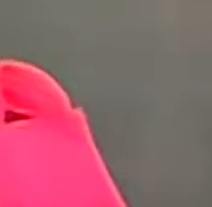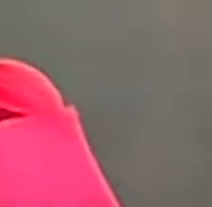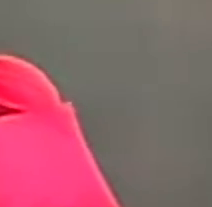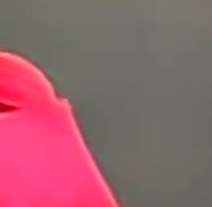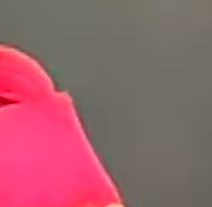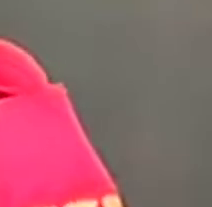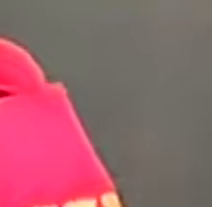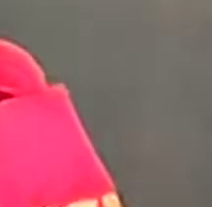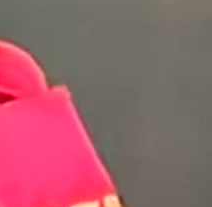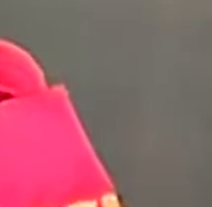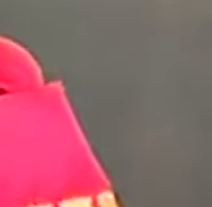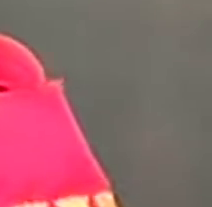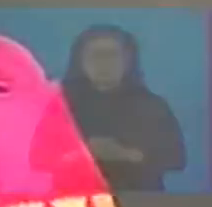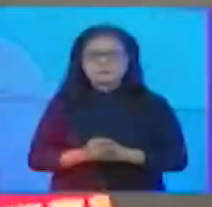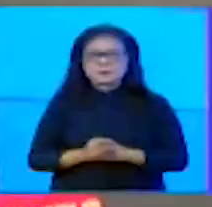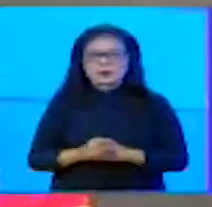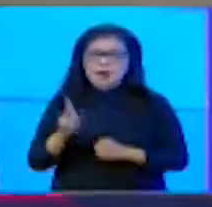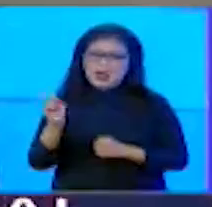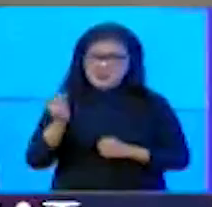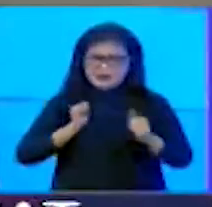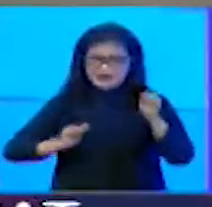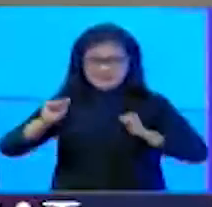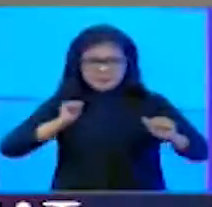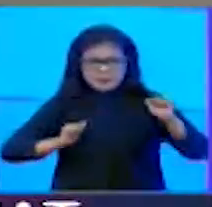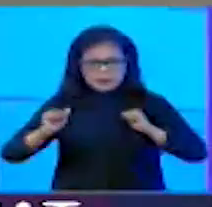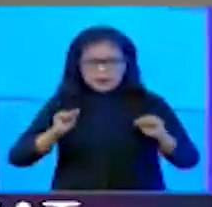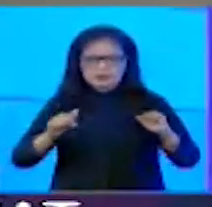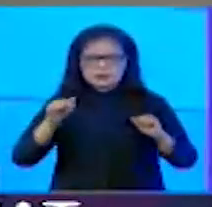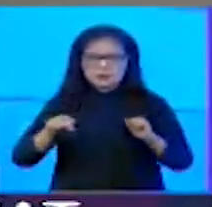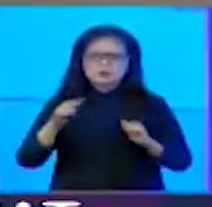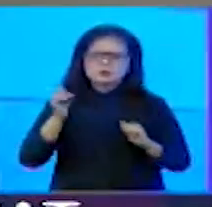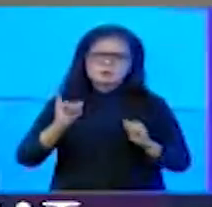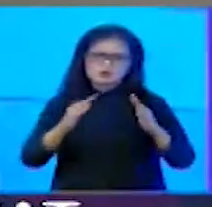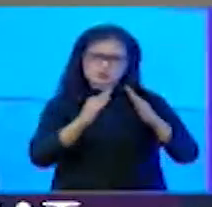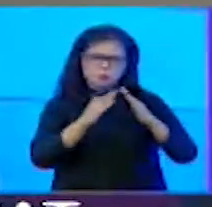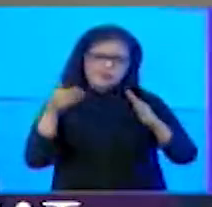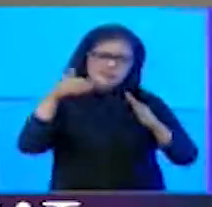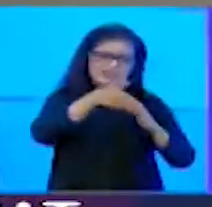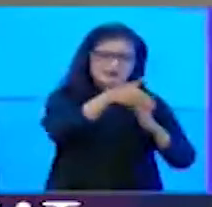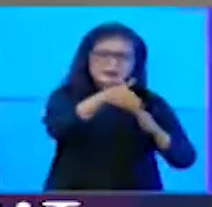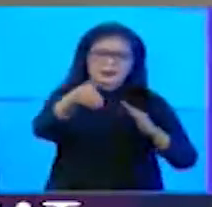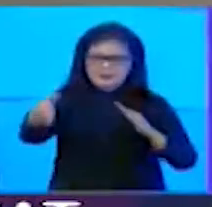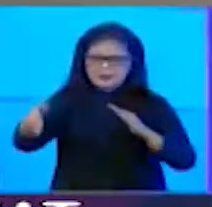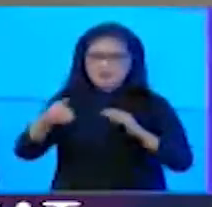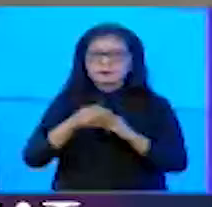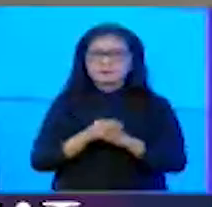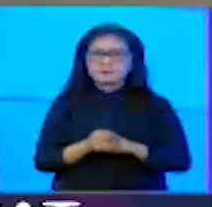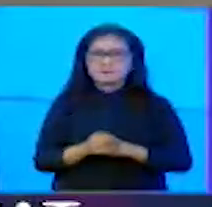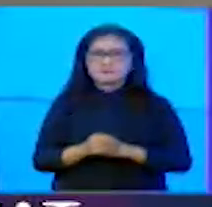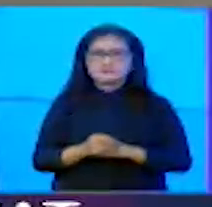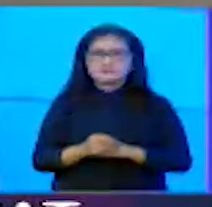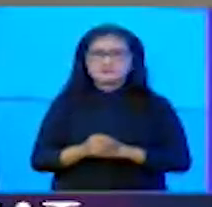Kita kelanjutan yang kegiatan kemarin, di sini kita memang lebih menjemput bola. Di sini kita bagi ke sektor-sektor, termasuk ke